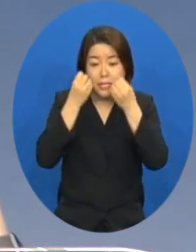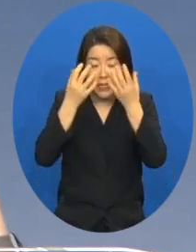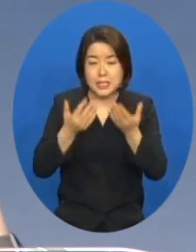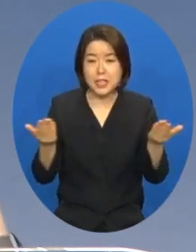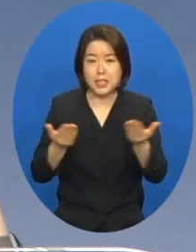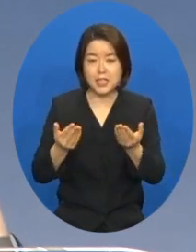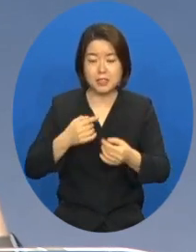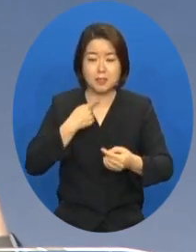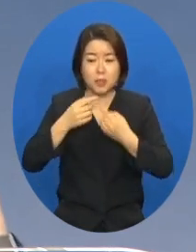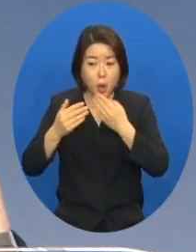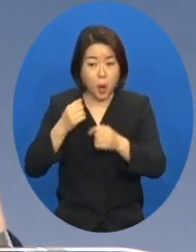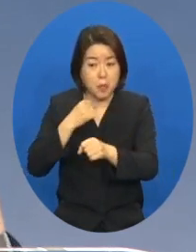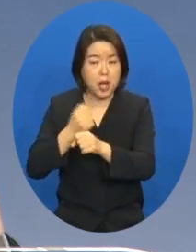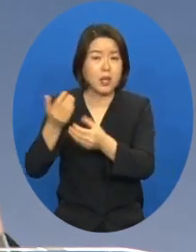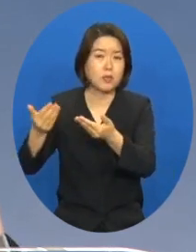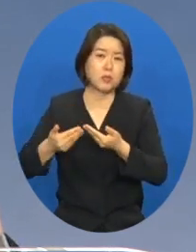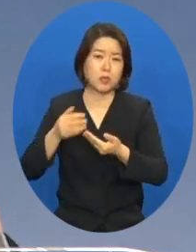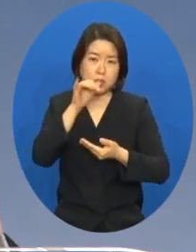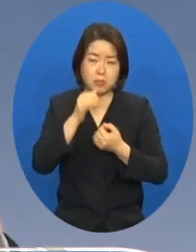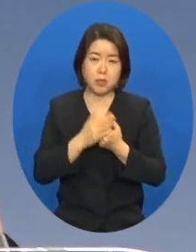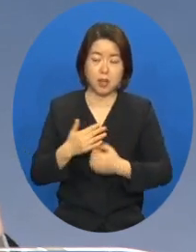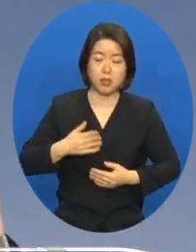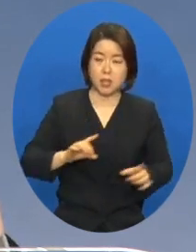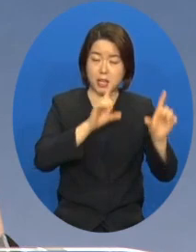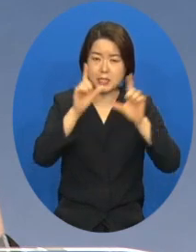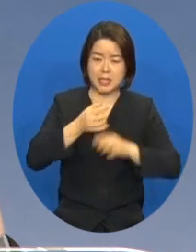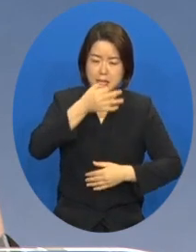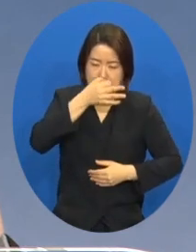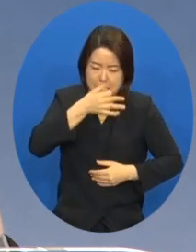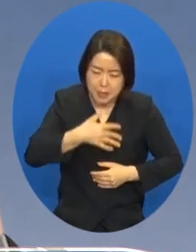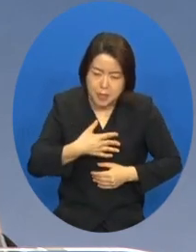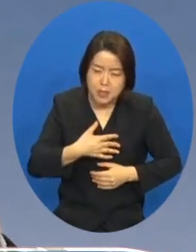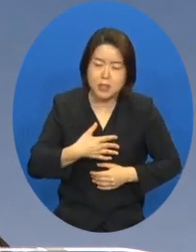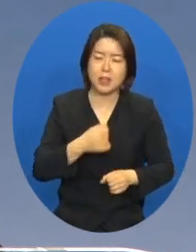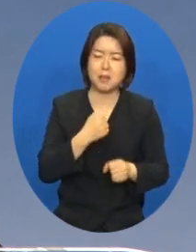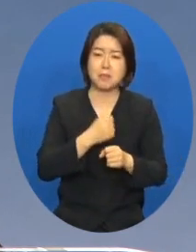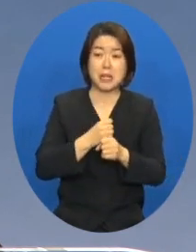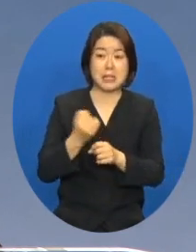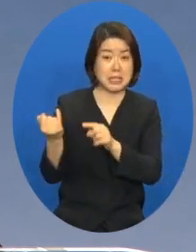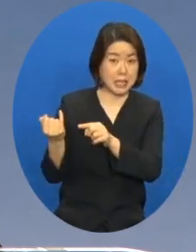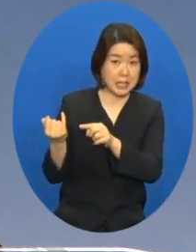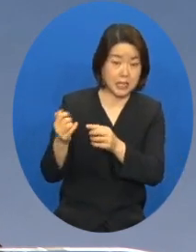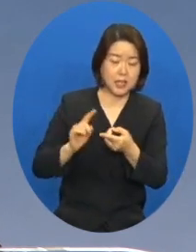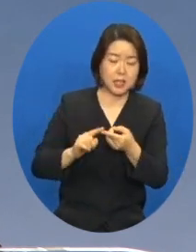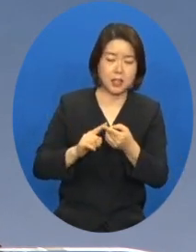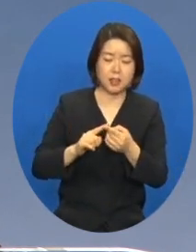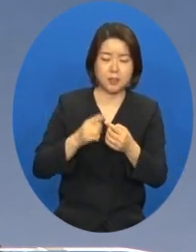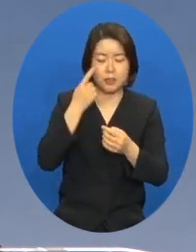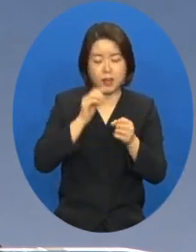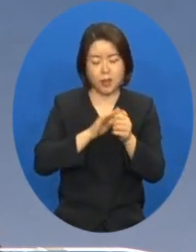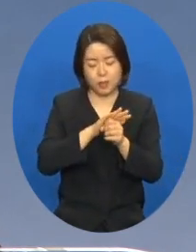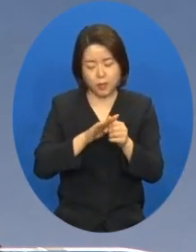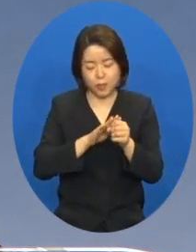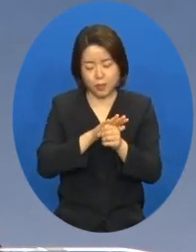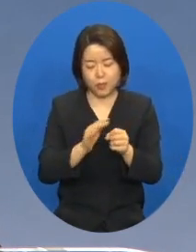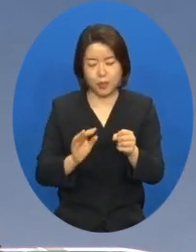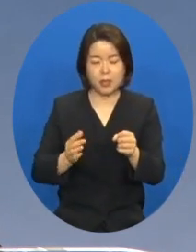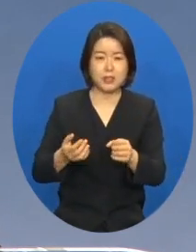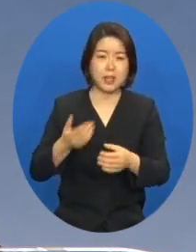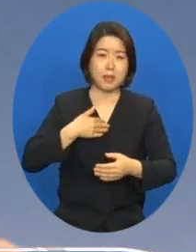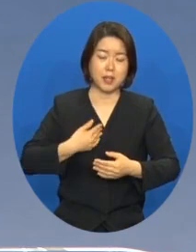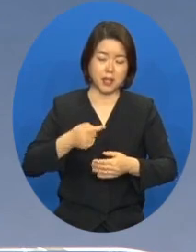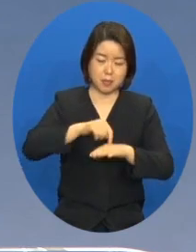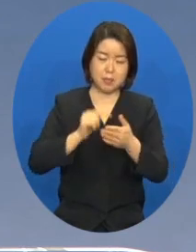수 있었습니다. 내 삶을 그토록 힘들게 만들었던 그 사람을 향한 긍휼한 사랑을 부어주신